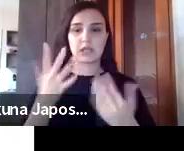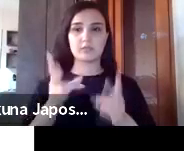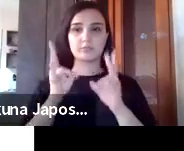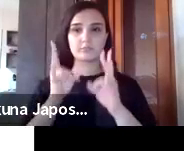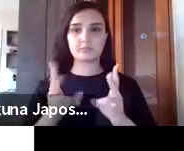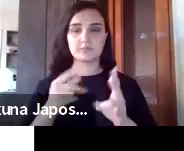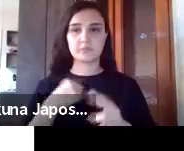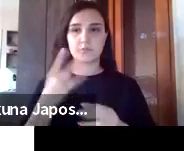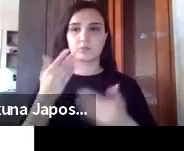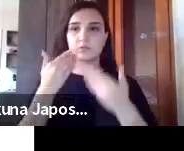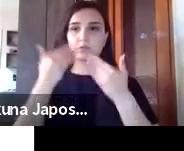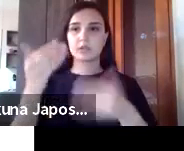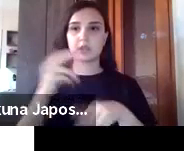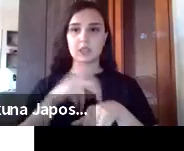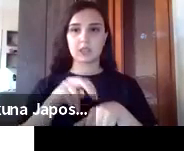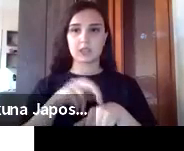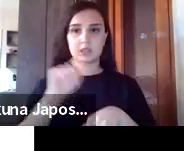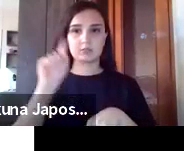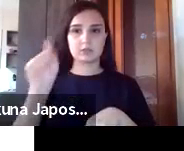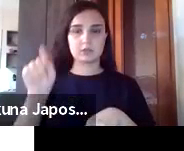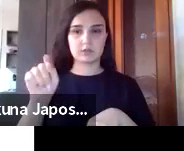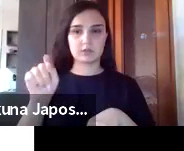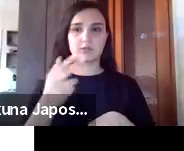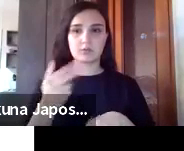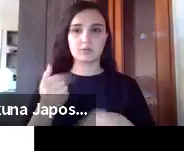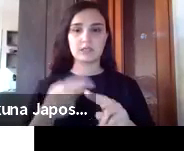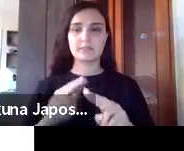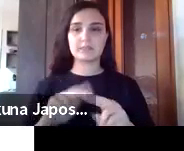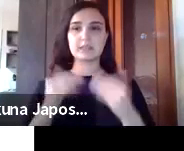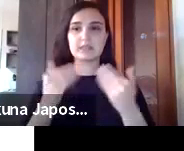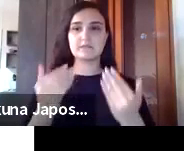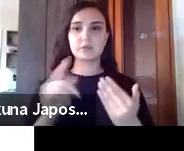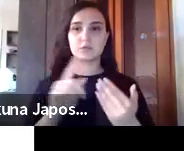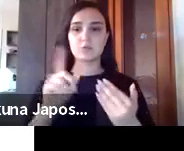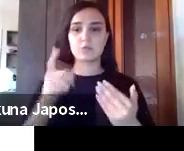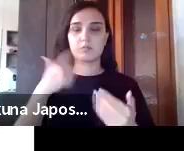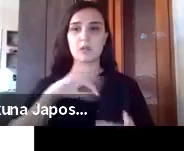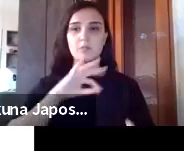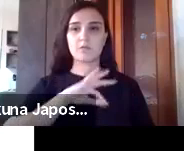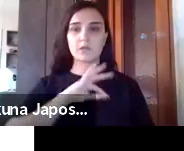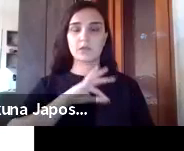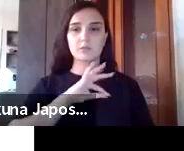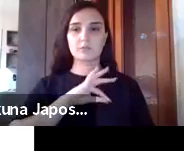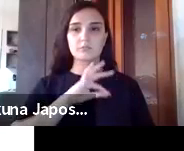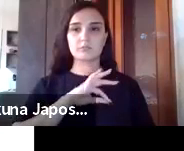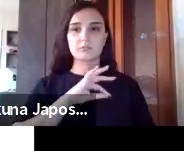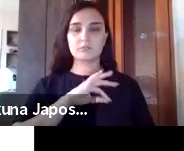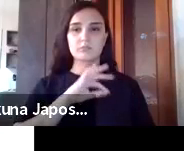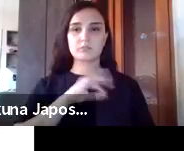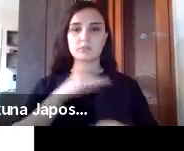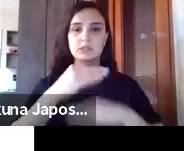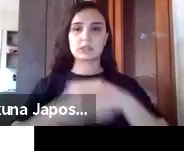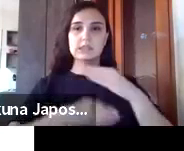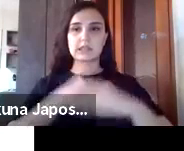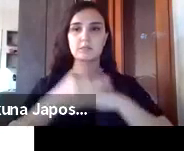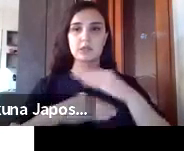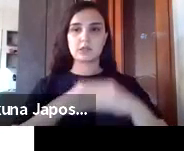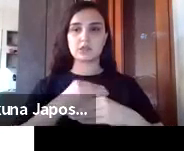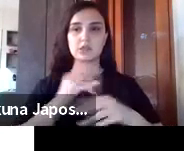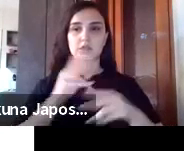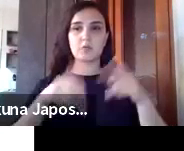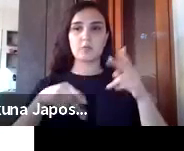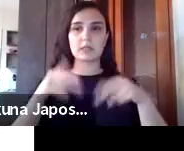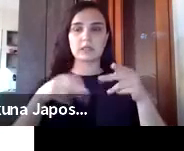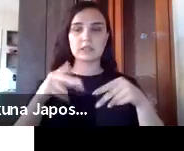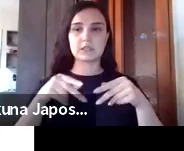უნდა მიმართო ექიმს, ხო, იმისთვის, რომ ან გამოვიყენო თაბაშირი, ან ოპერაცია და